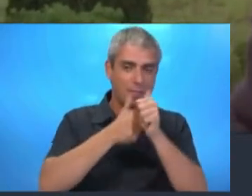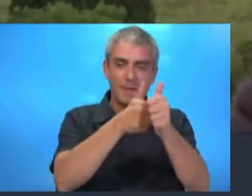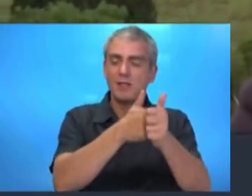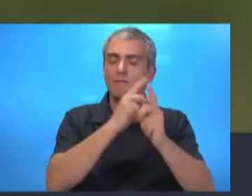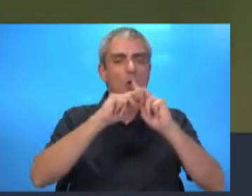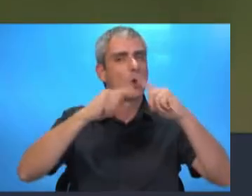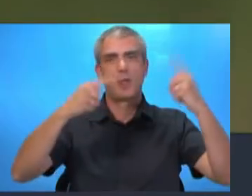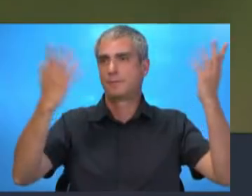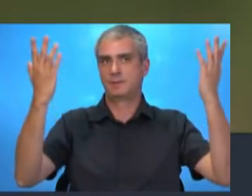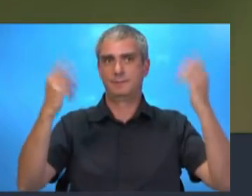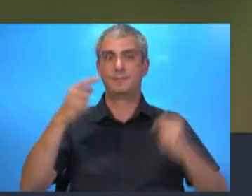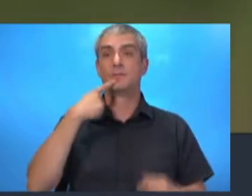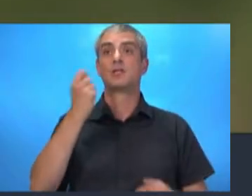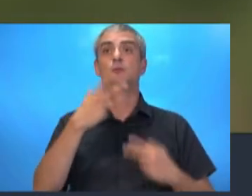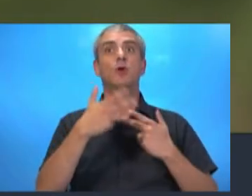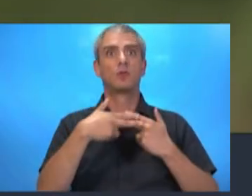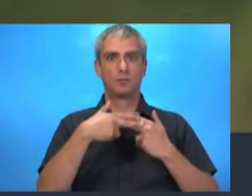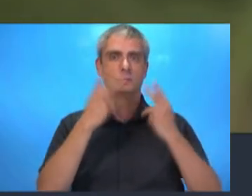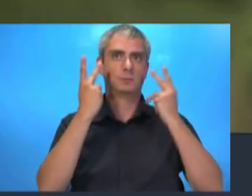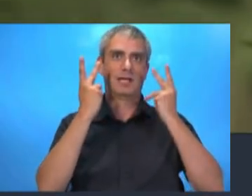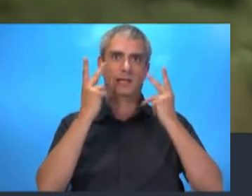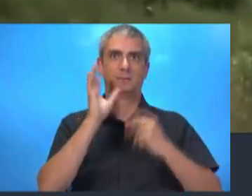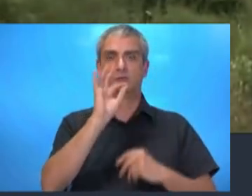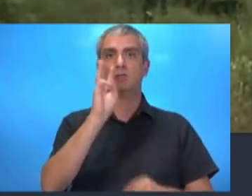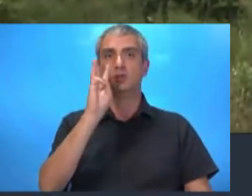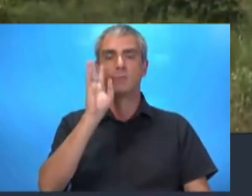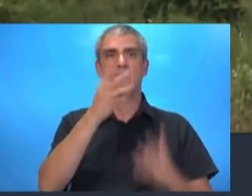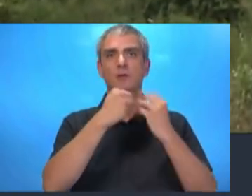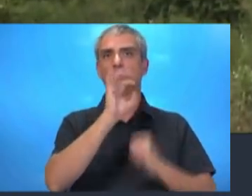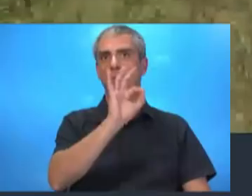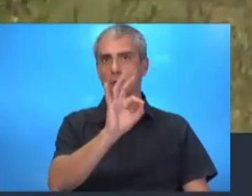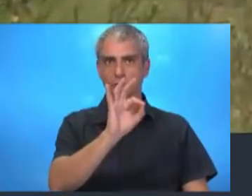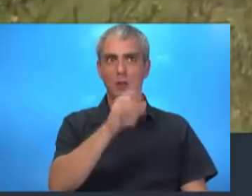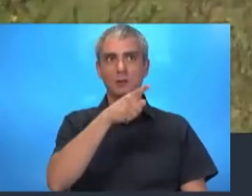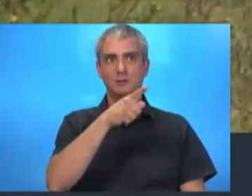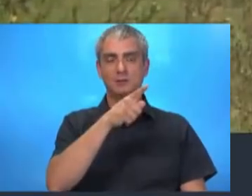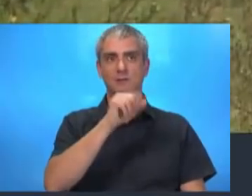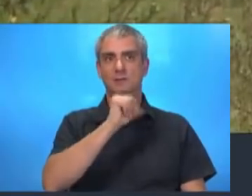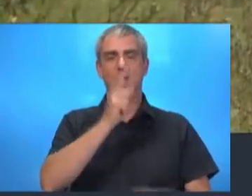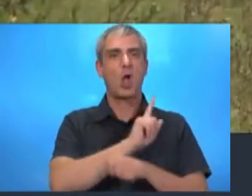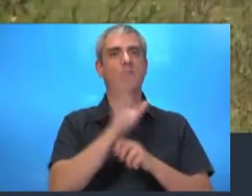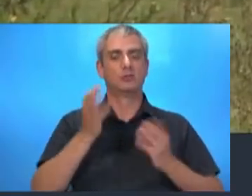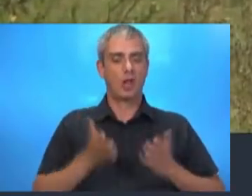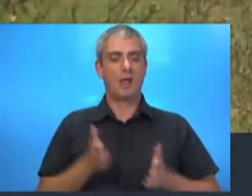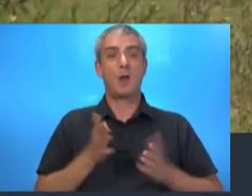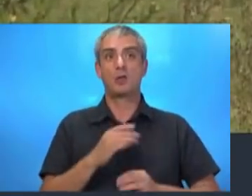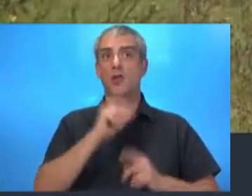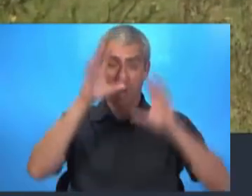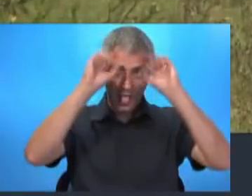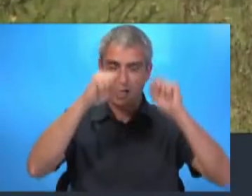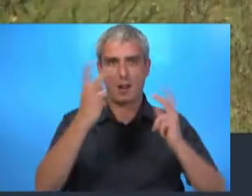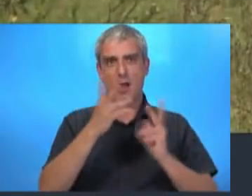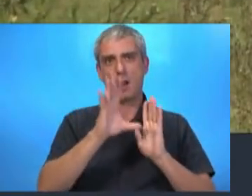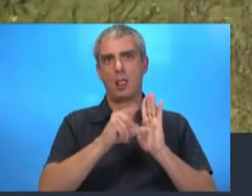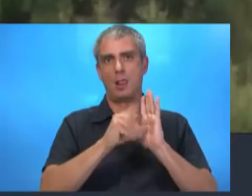מיני. השבועות הקרובים הם קריטיים בעבור שמעון ומשפחתו. זה סייעה של עונת ההמלטות, וכל עגל הוא מטרה קלה